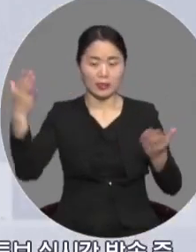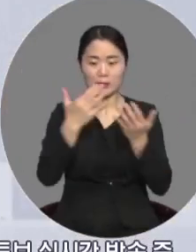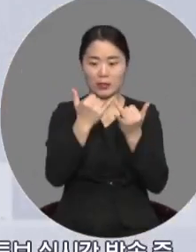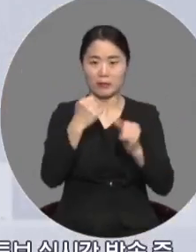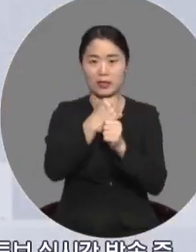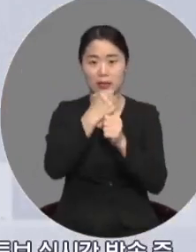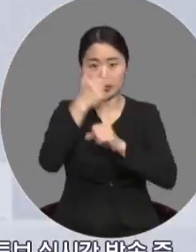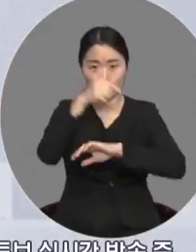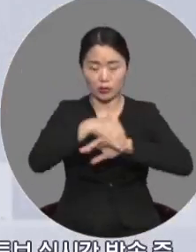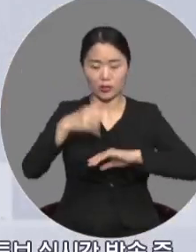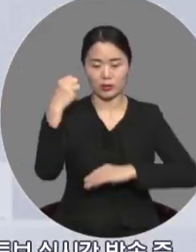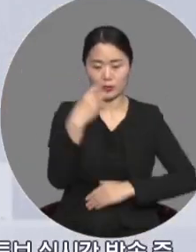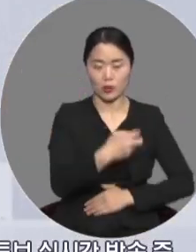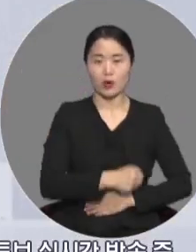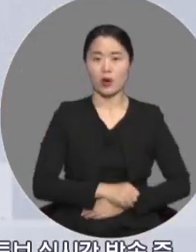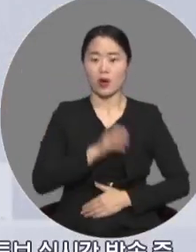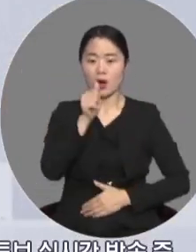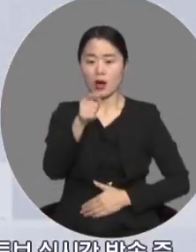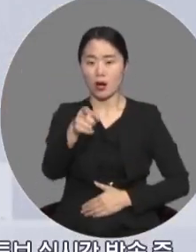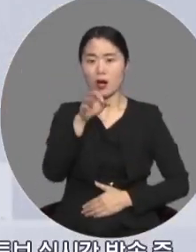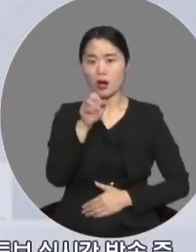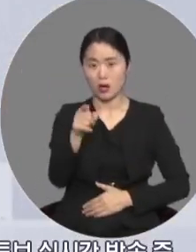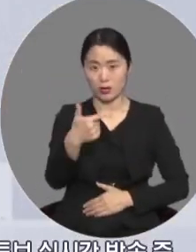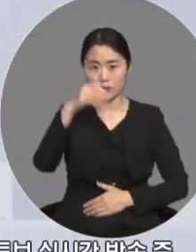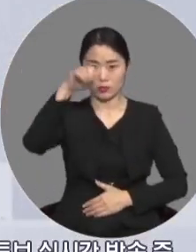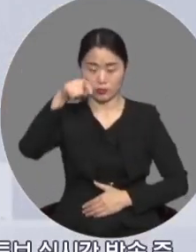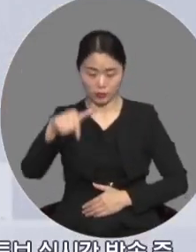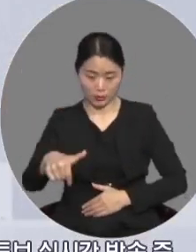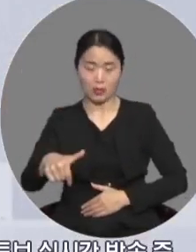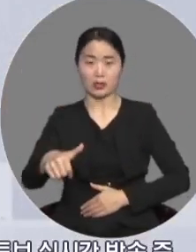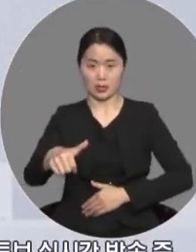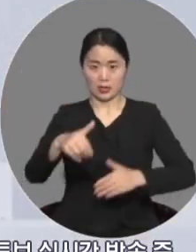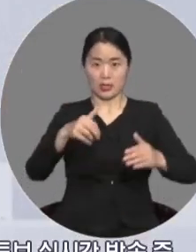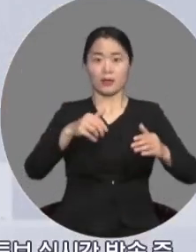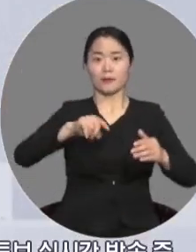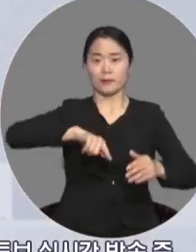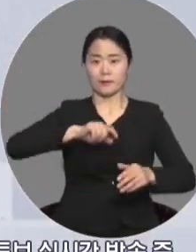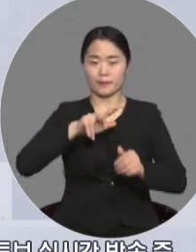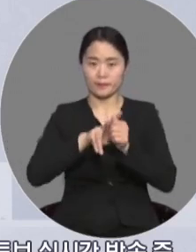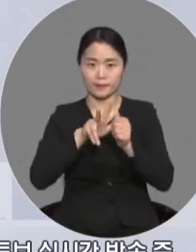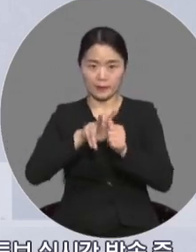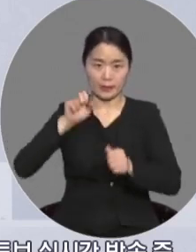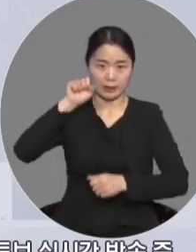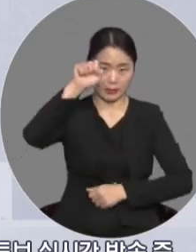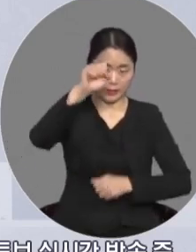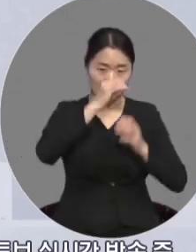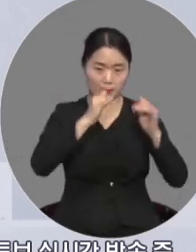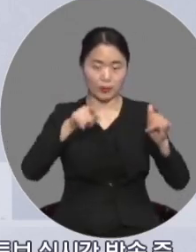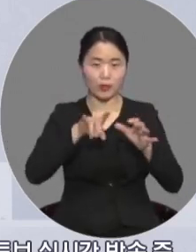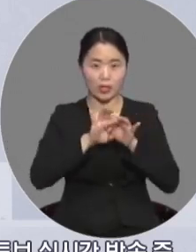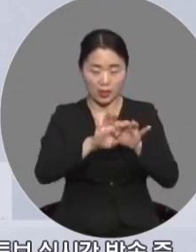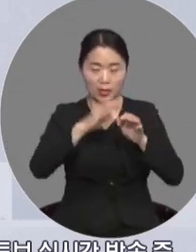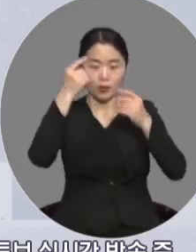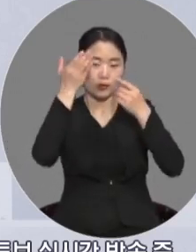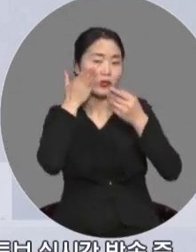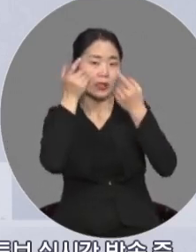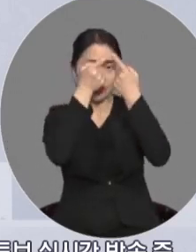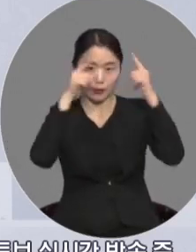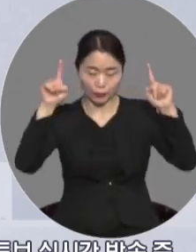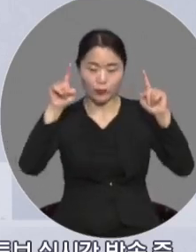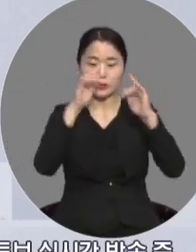후보는 지역사랑 상품권 확대 발행을 통해 지역경제 활성화를 이끌고 울산 지역의 대학 입학 정원